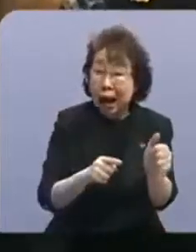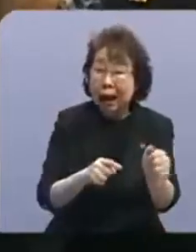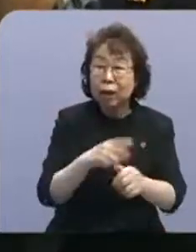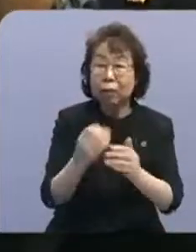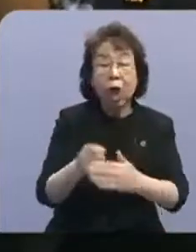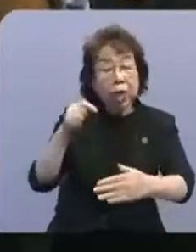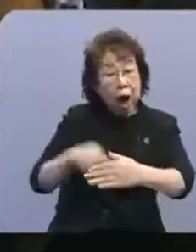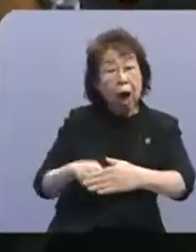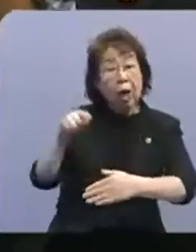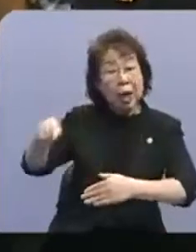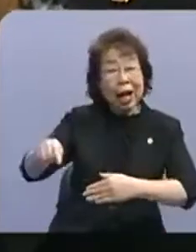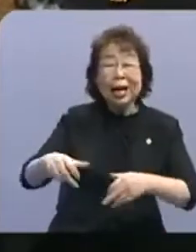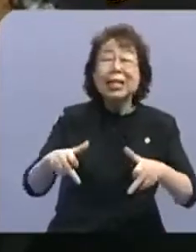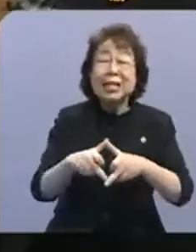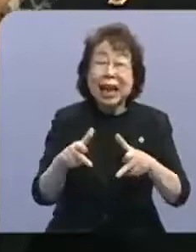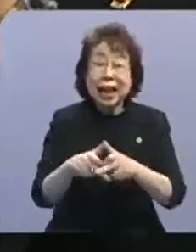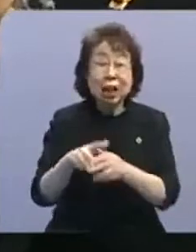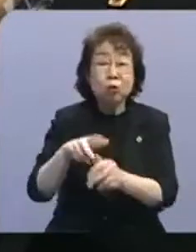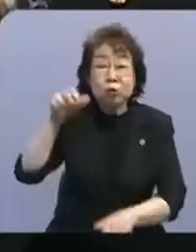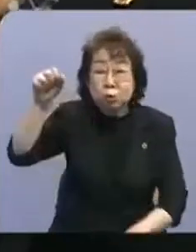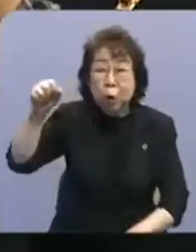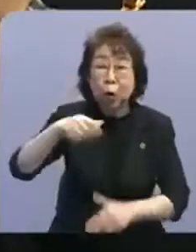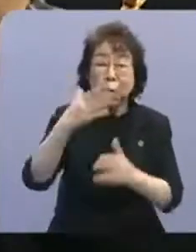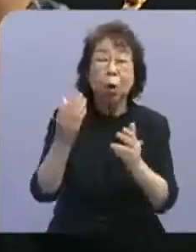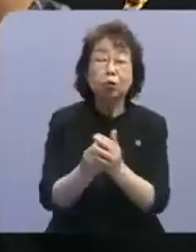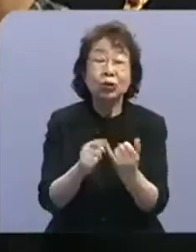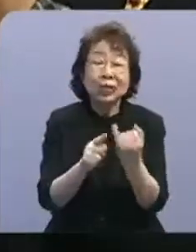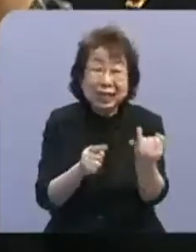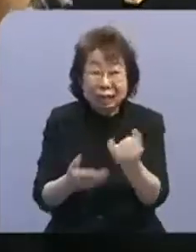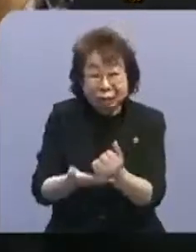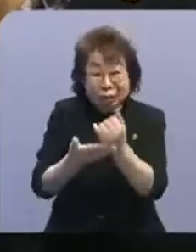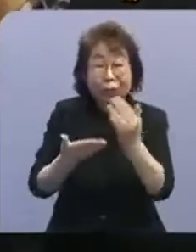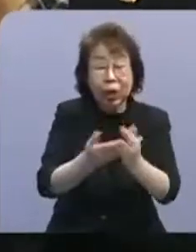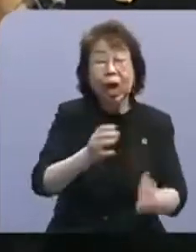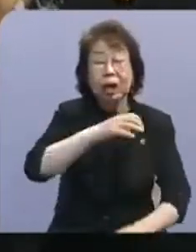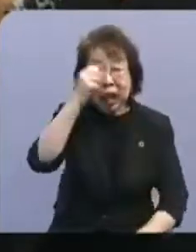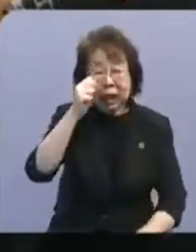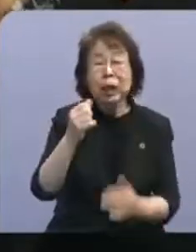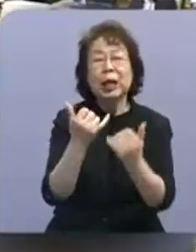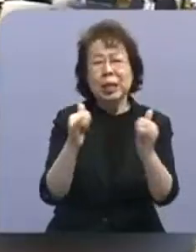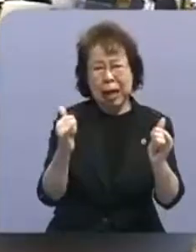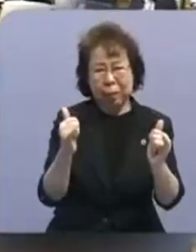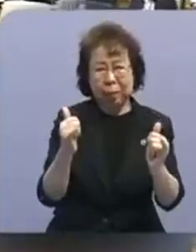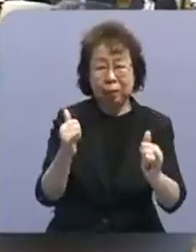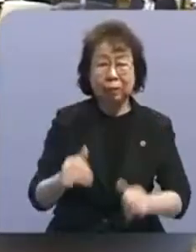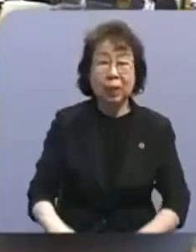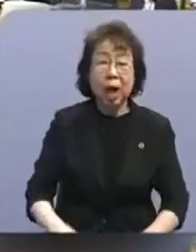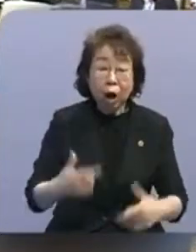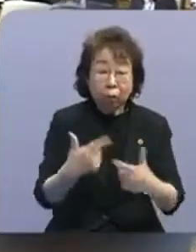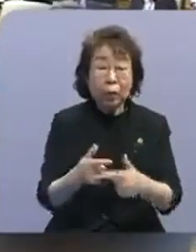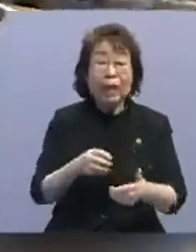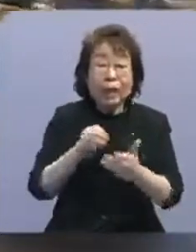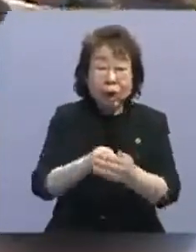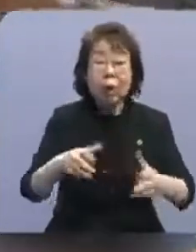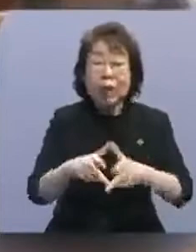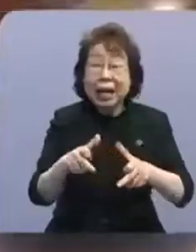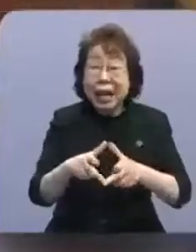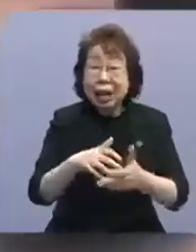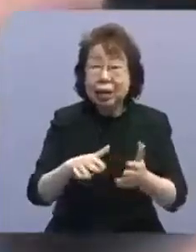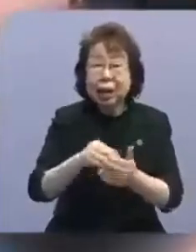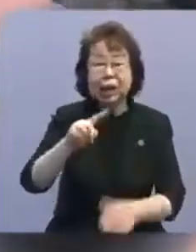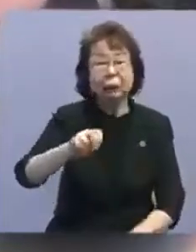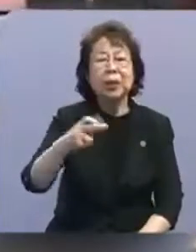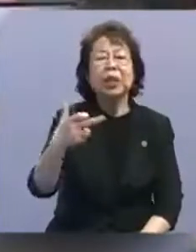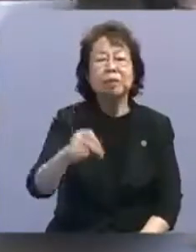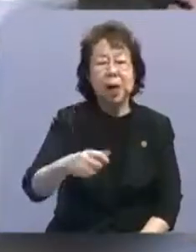여야 장애인 후보로 광역의원 비례대표 에공 천도 에 당선된 의 원대 부산 등록 장애인 17만 6천여